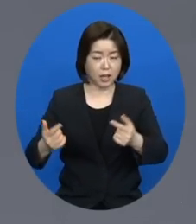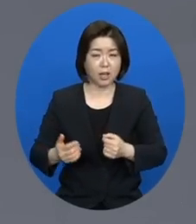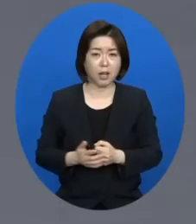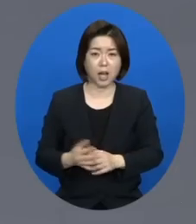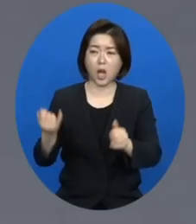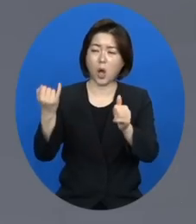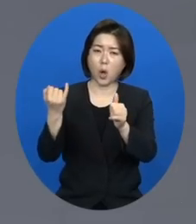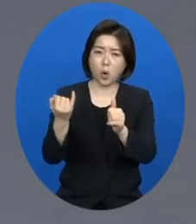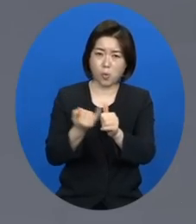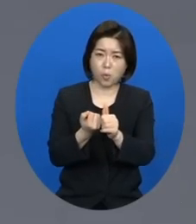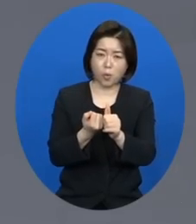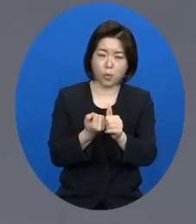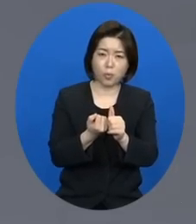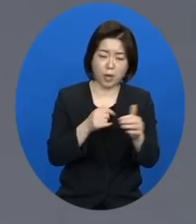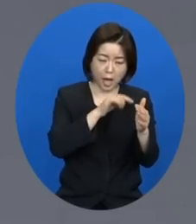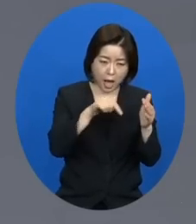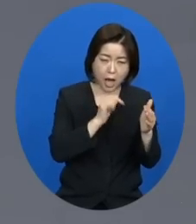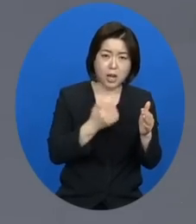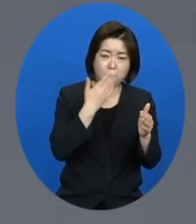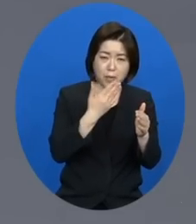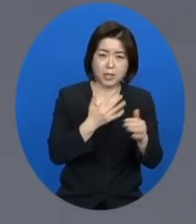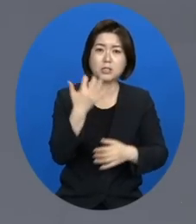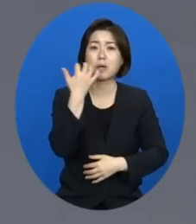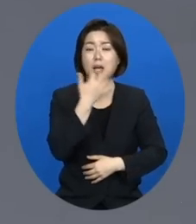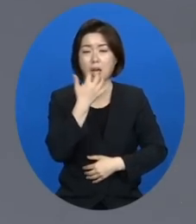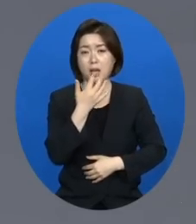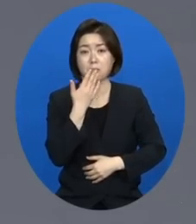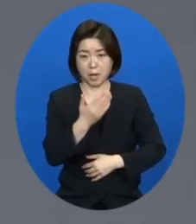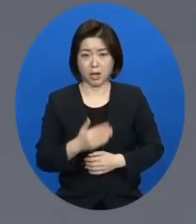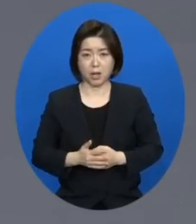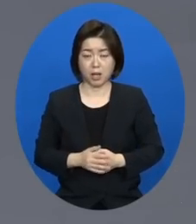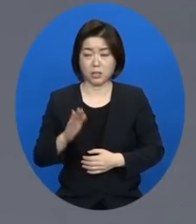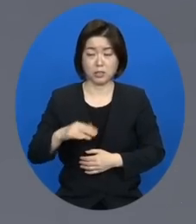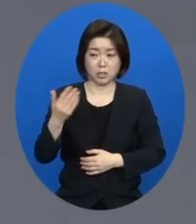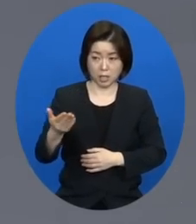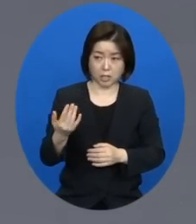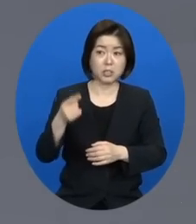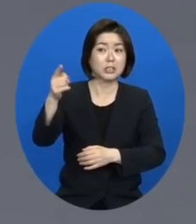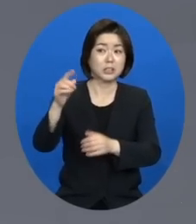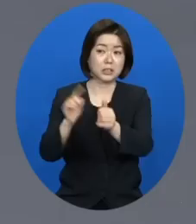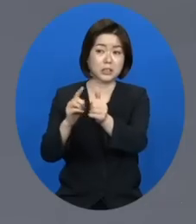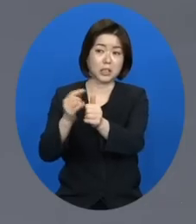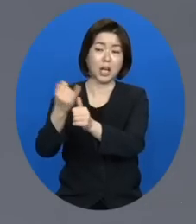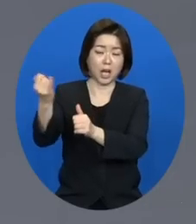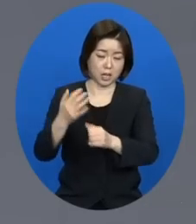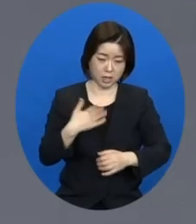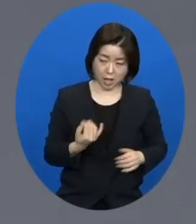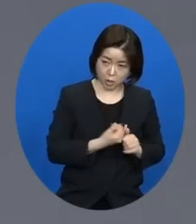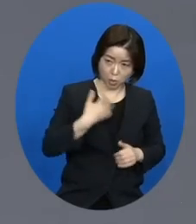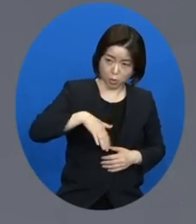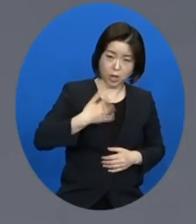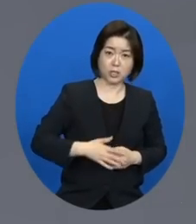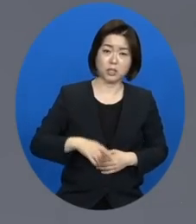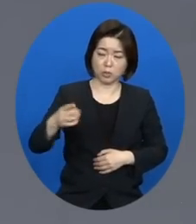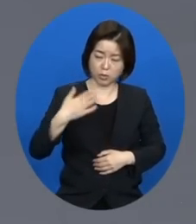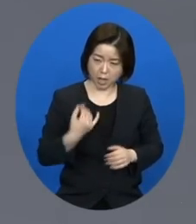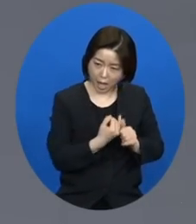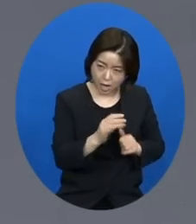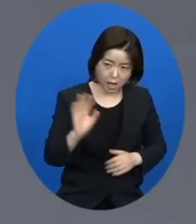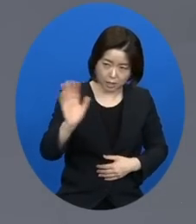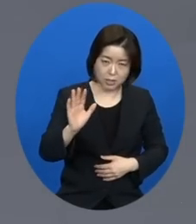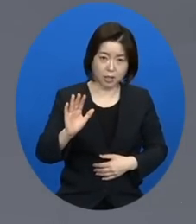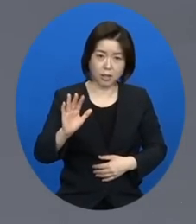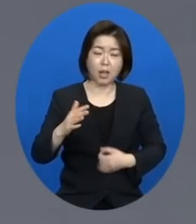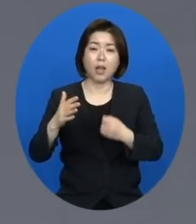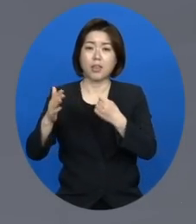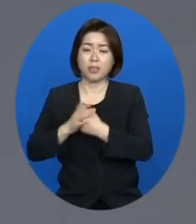결혼 안에서만 가능한 것이 성인데 당신은 그의 아내고 나는 결혼하지 않았습니다. 당신은 나의 아내가 아닙니다.